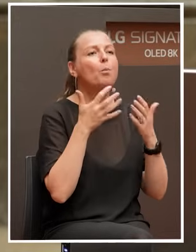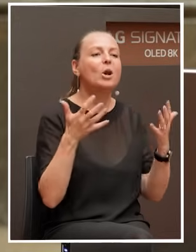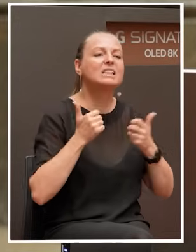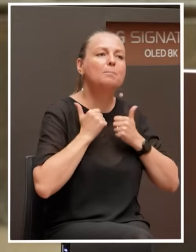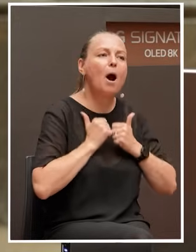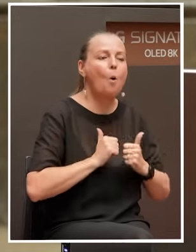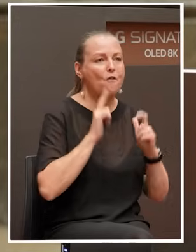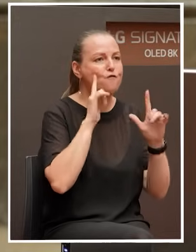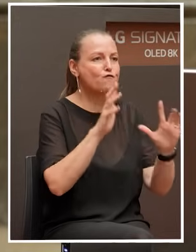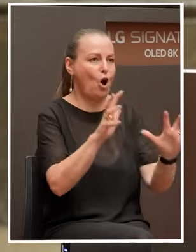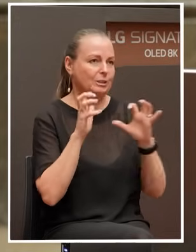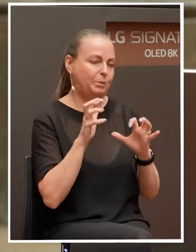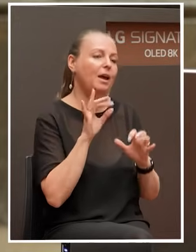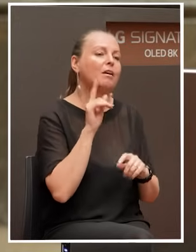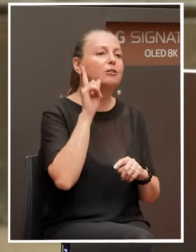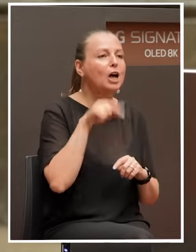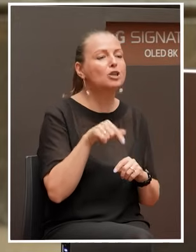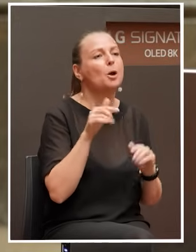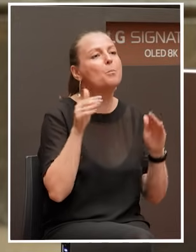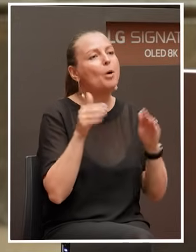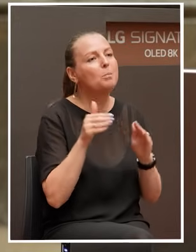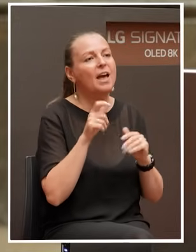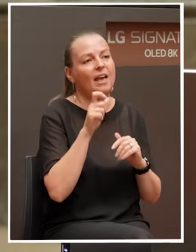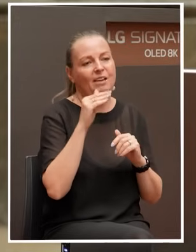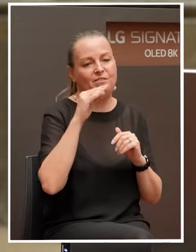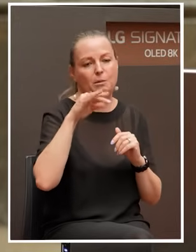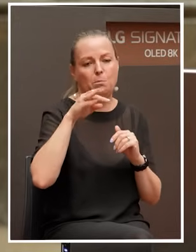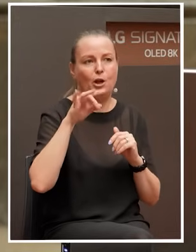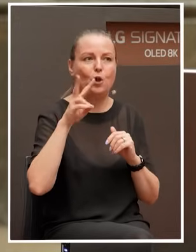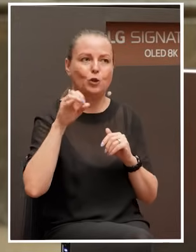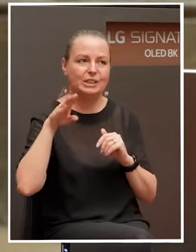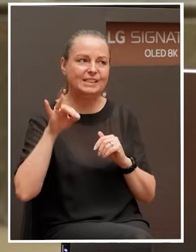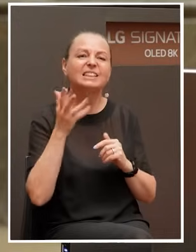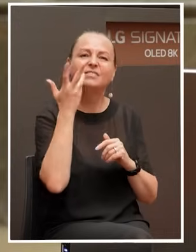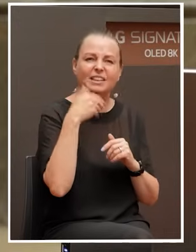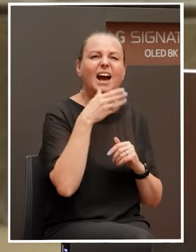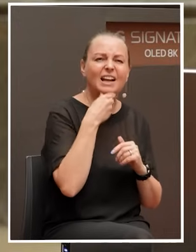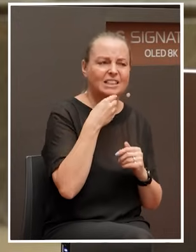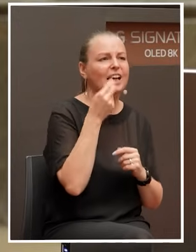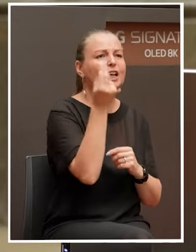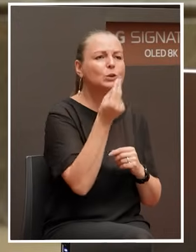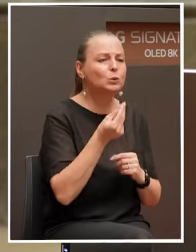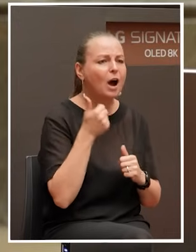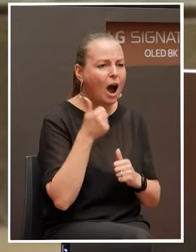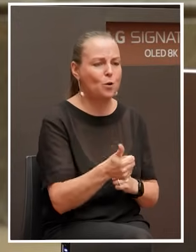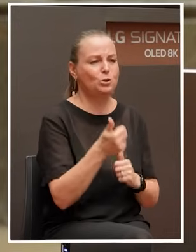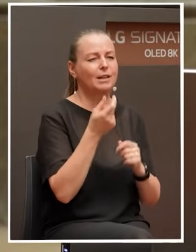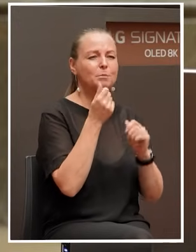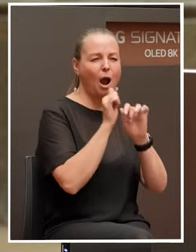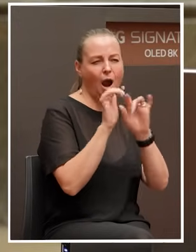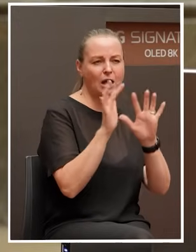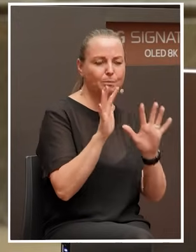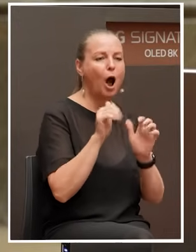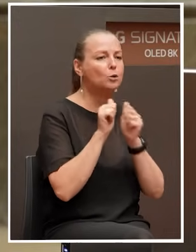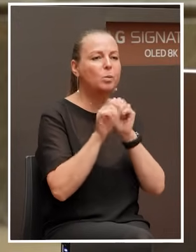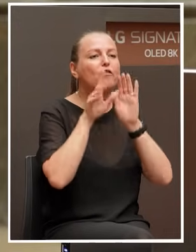спокойного восприятия и в некоторых местах меньше эфемерности. Цвета красивые, но не сильные. Рисунок хорош, но немного расплывчат, особенно